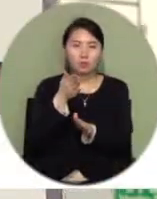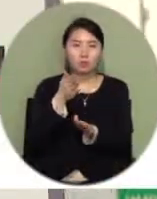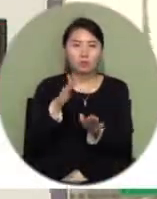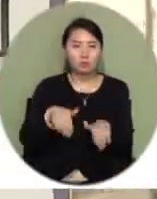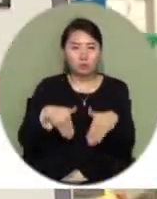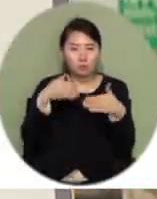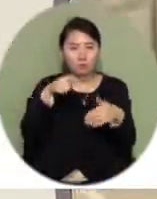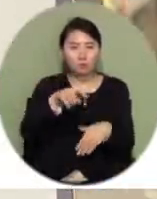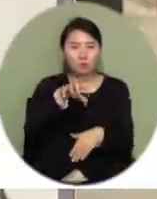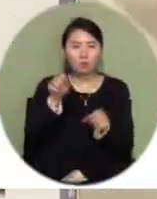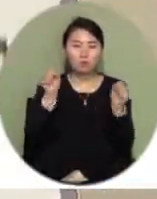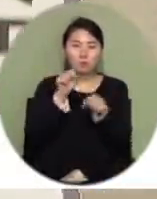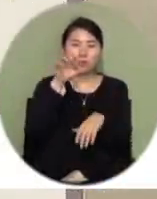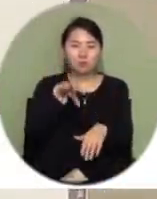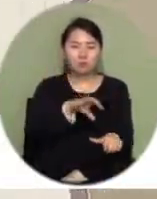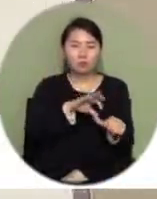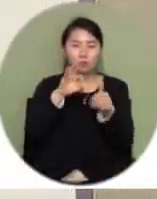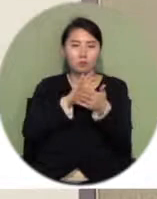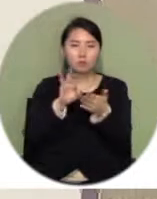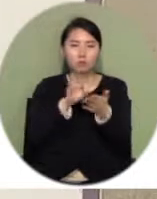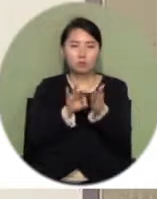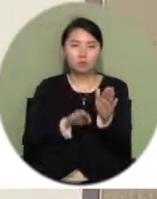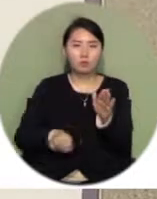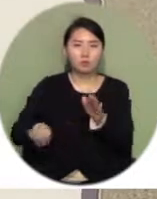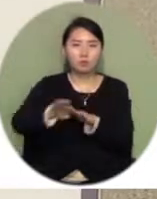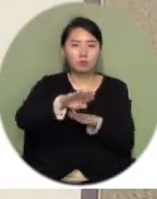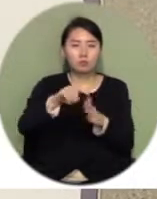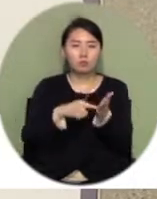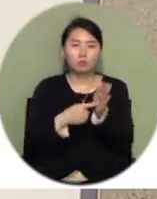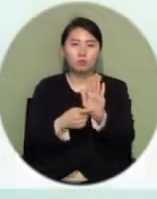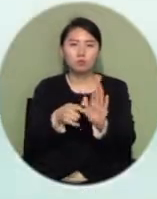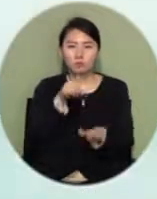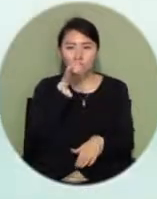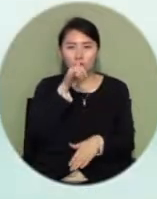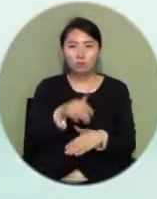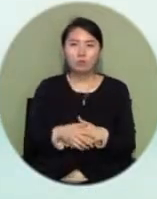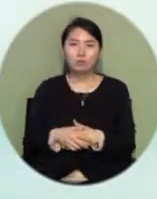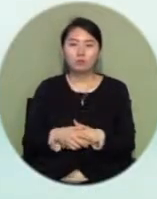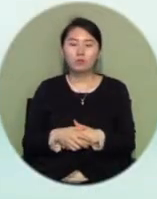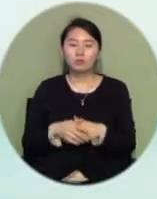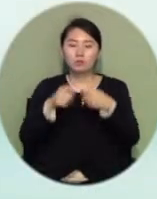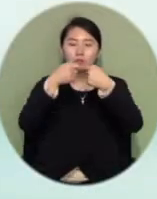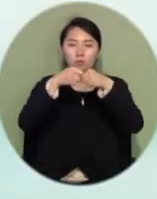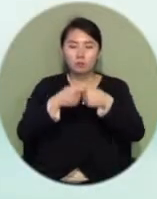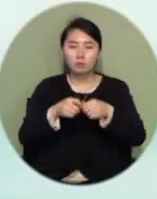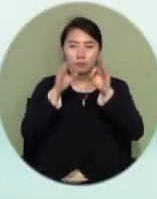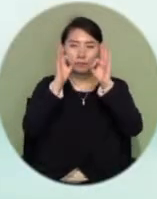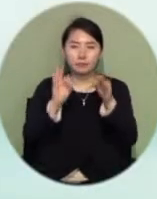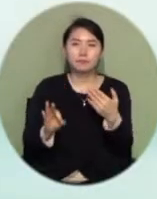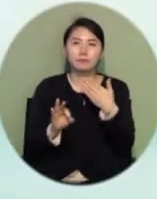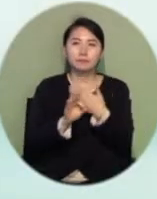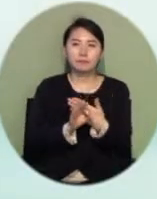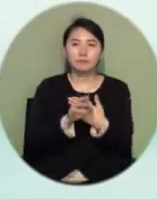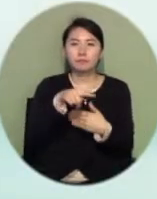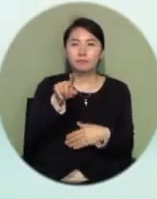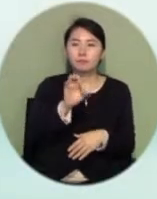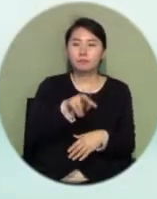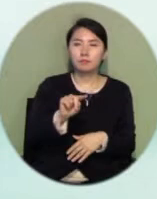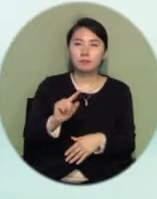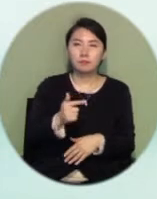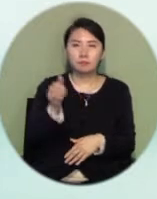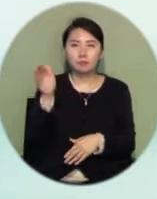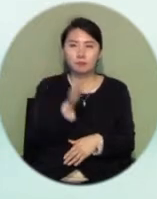간선도로와 북부 간선도로를 활용한 우회도로를 제시하고 있습니다. 구체적으로 살펴보면 성산대교